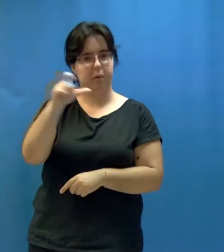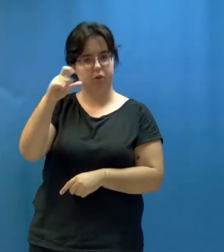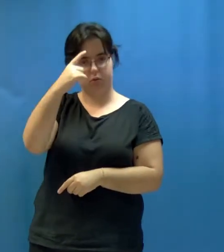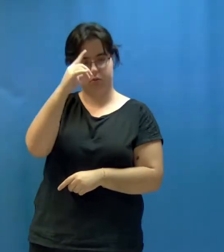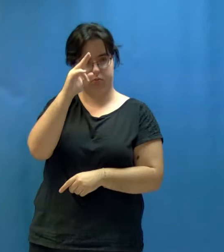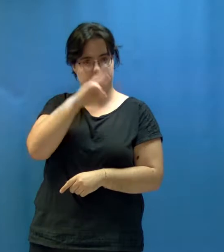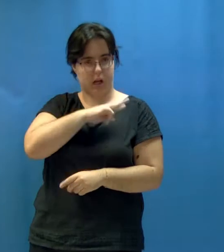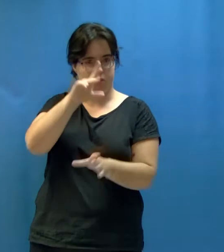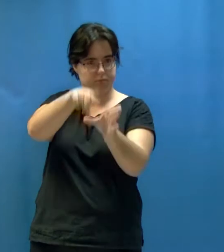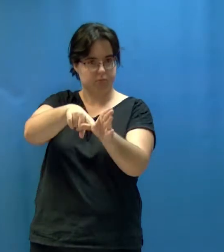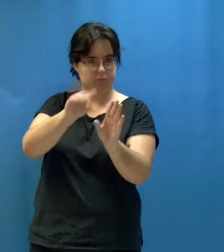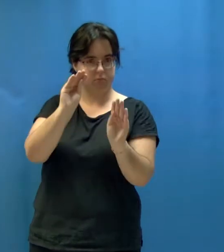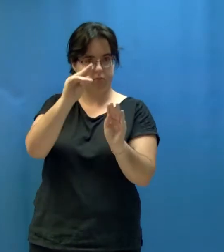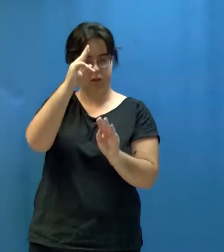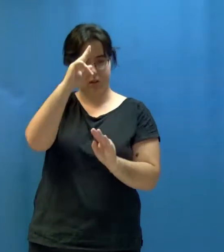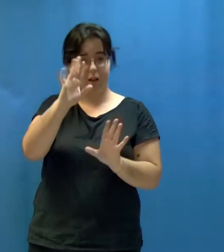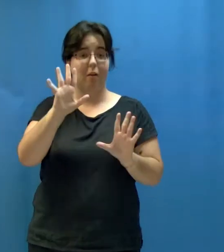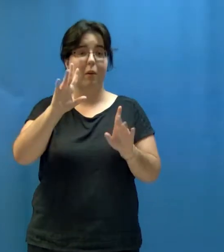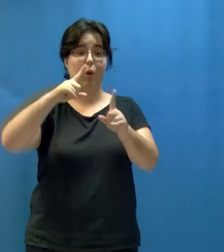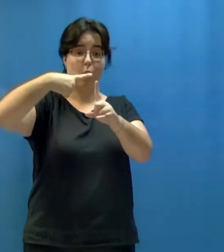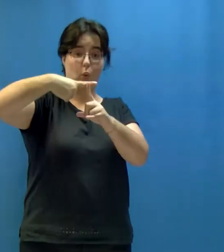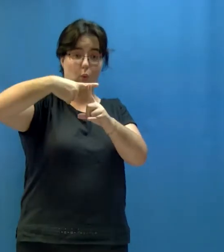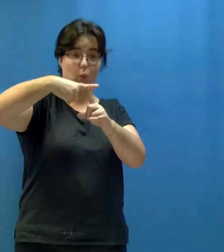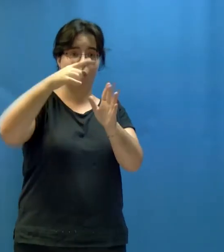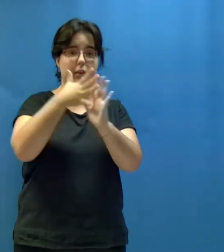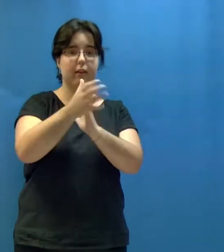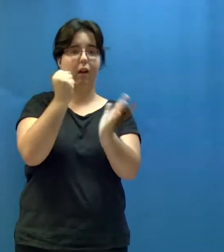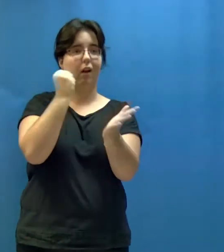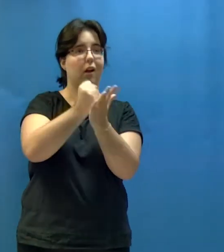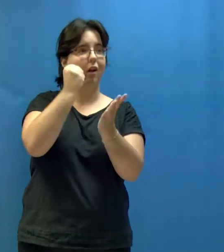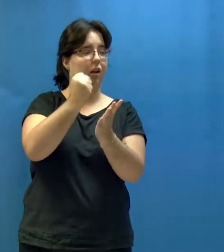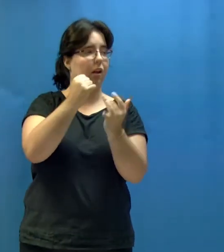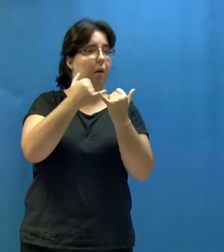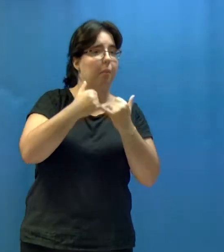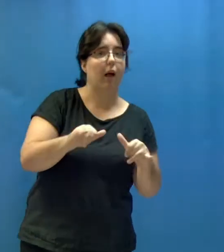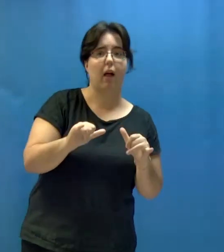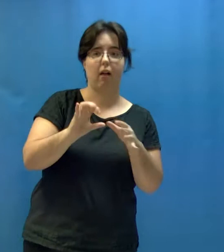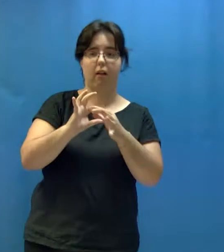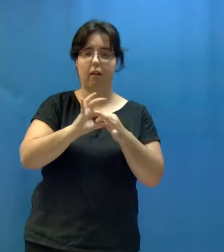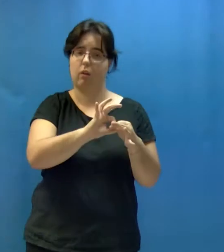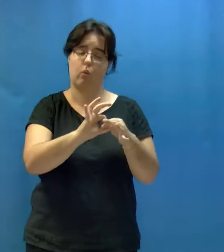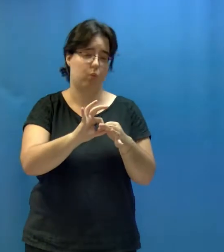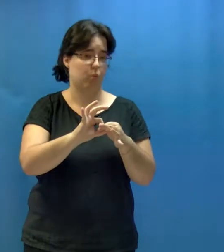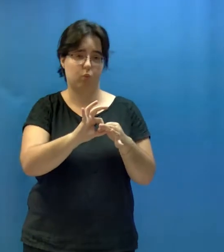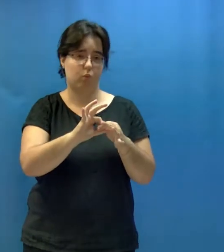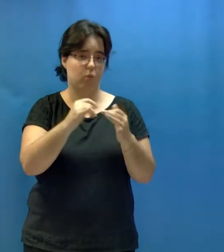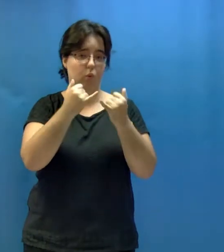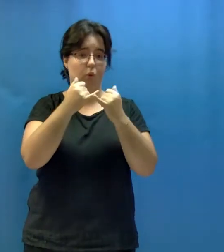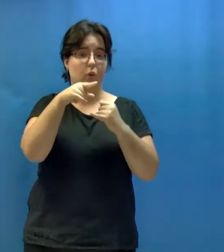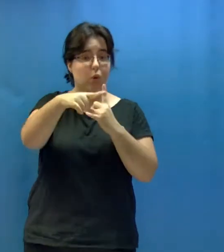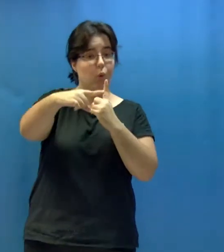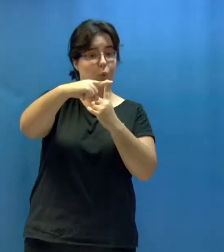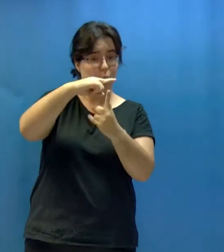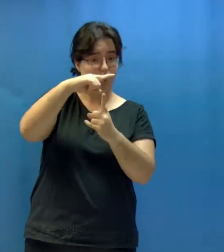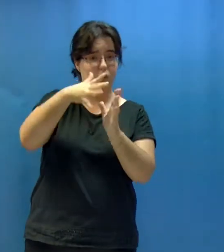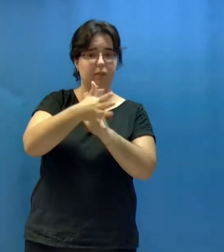altra cosa. La creu dels caiguts del Ribalta no és un símbol de pau ni de concòrdia. I sa creu fereix, és dolorosa i no pot representar